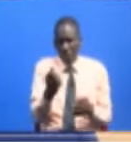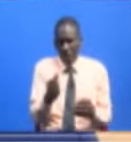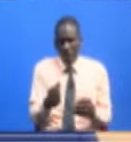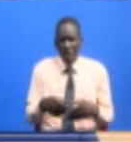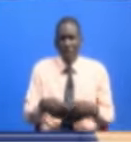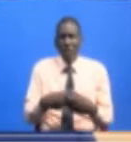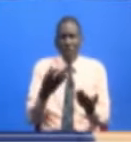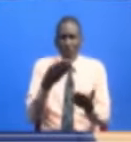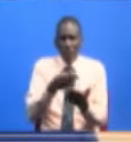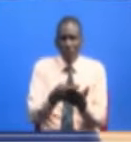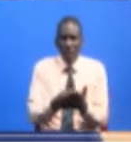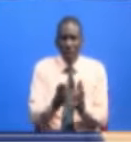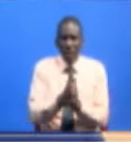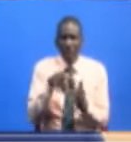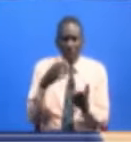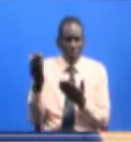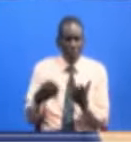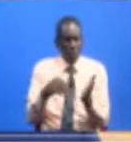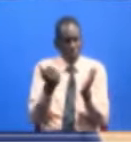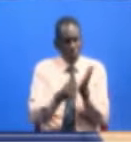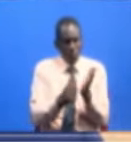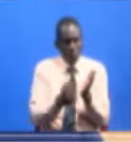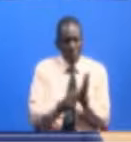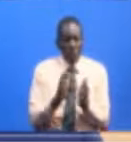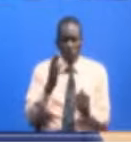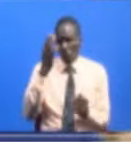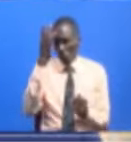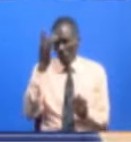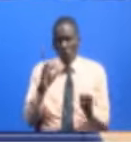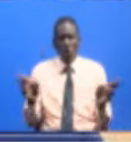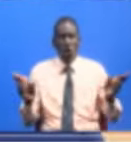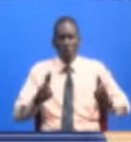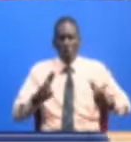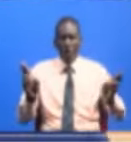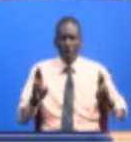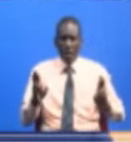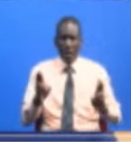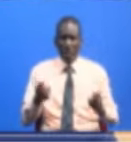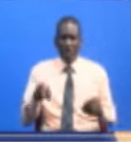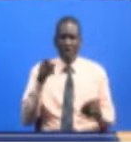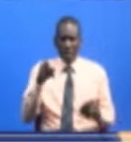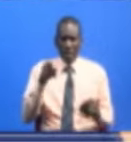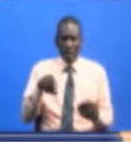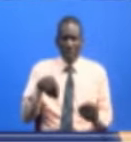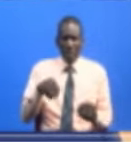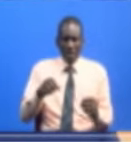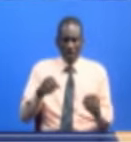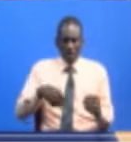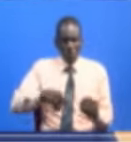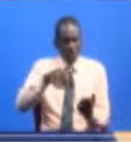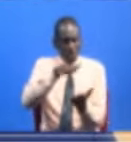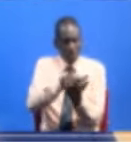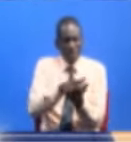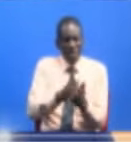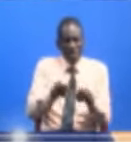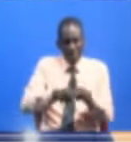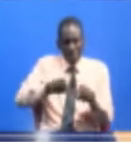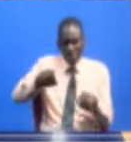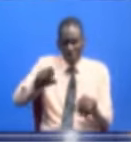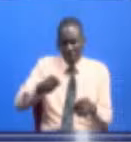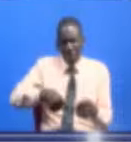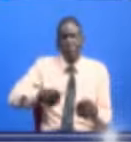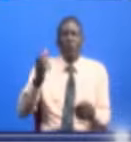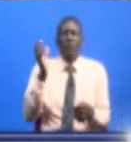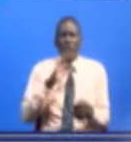na hivyo inaleta shida kwao kwa sababu tayari iko katika sito zao. Hata mbegu. Na kwa